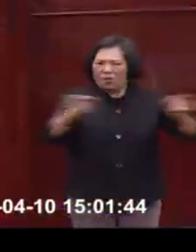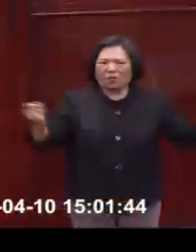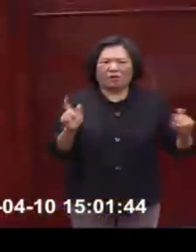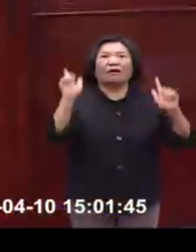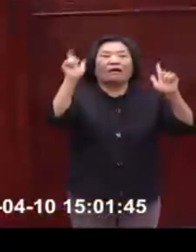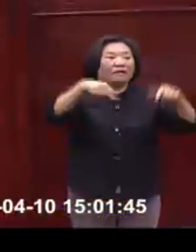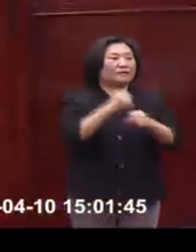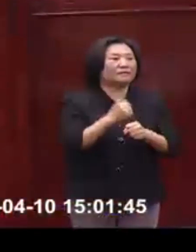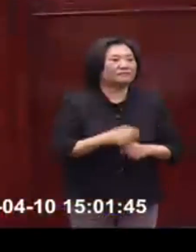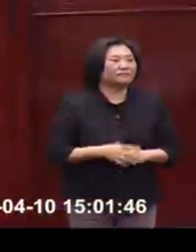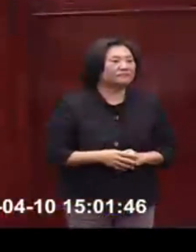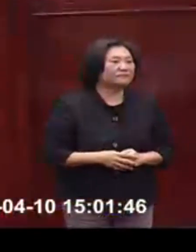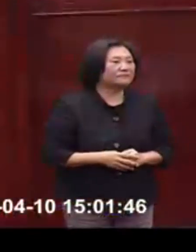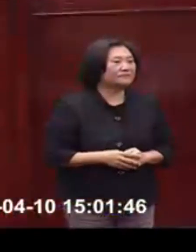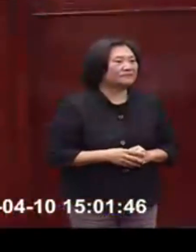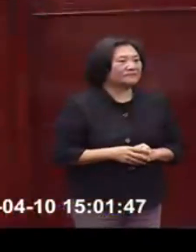怀疑，我还是很认真在做事。